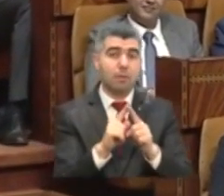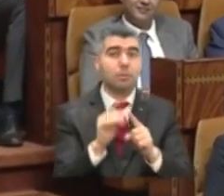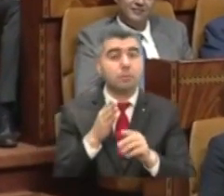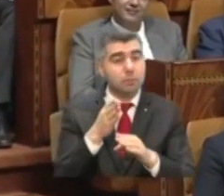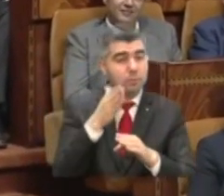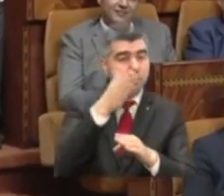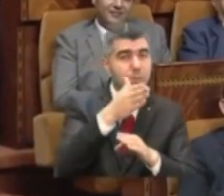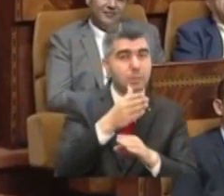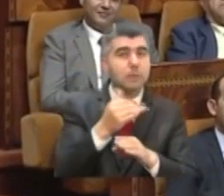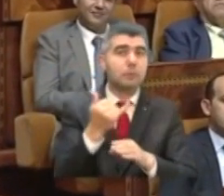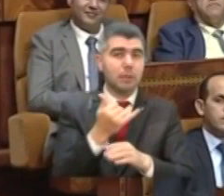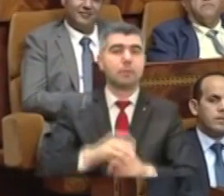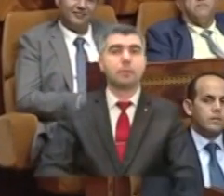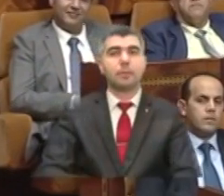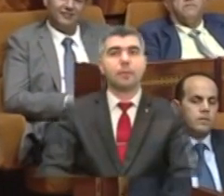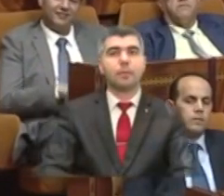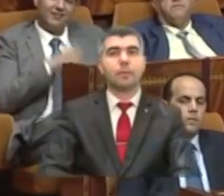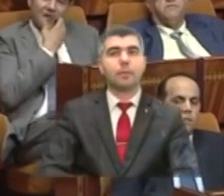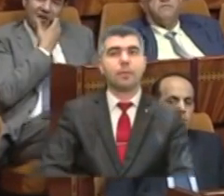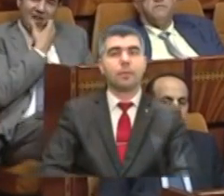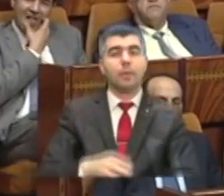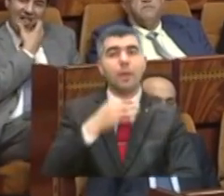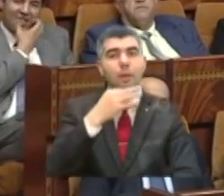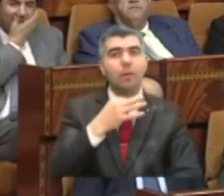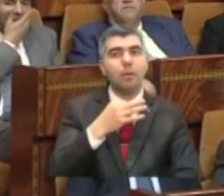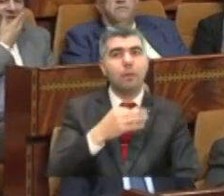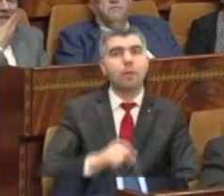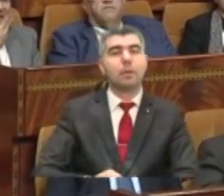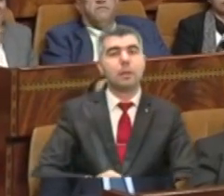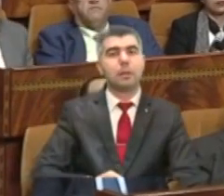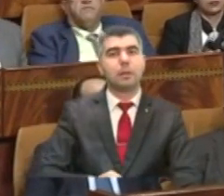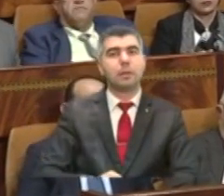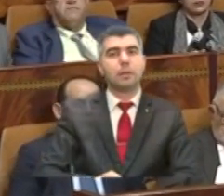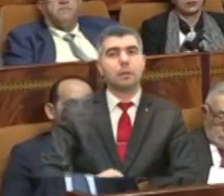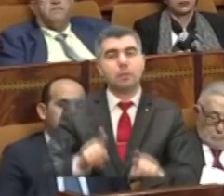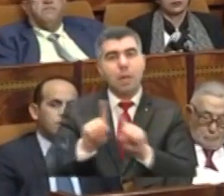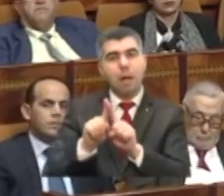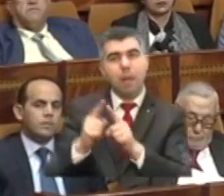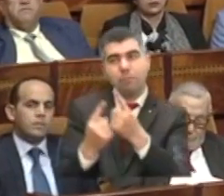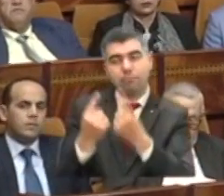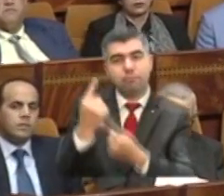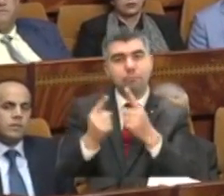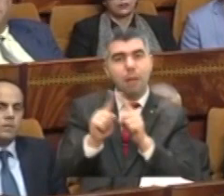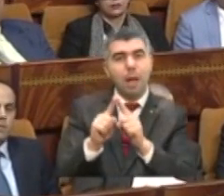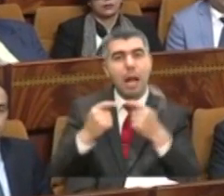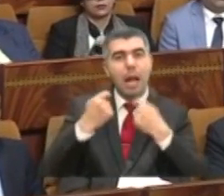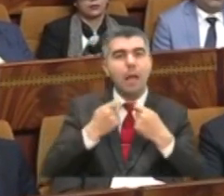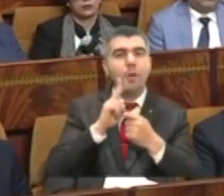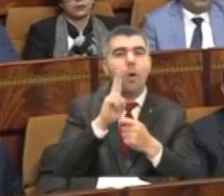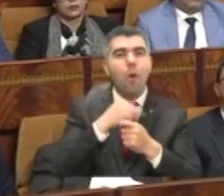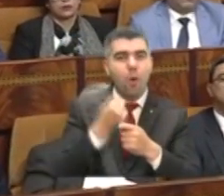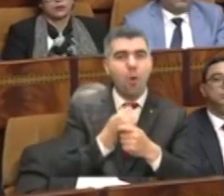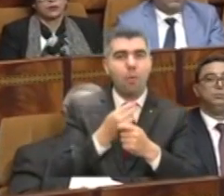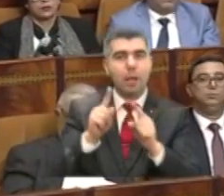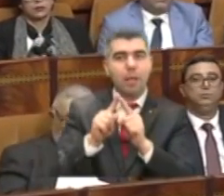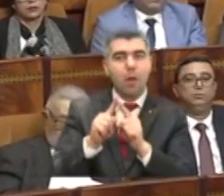الدرس. وأنا نقول لكم ما تقلبوش على شي تناقض بين رئيس الحكومة وجلالة الملك. جلالة الملك هو رئيس